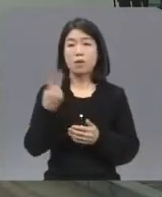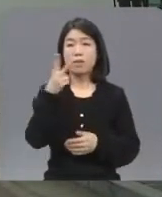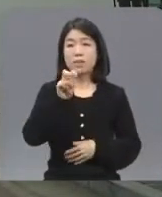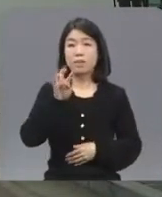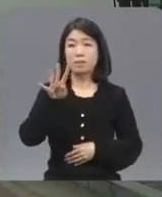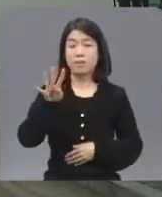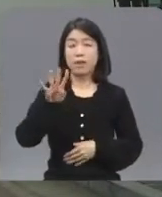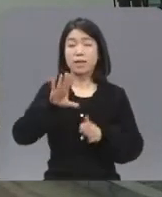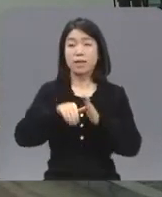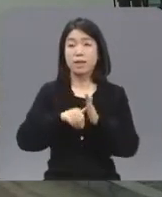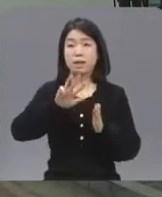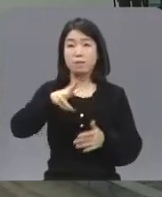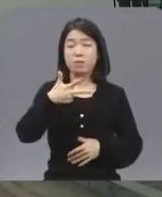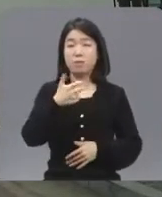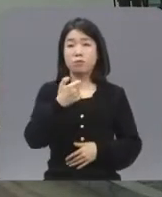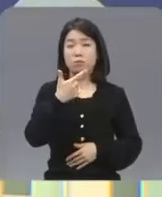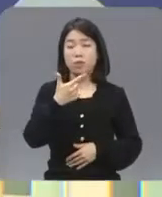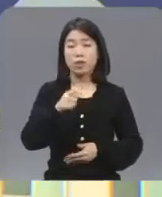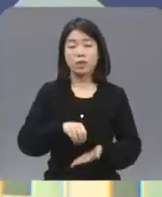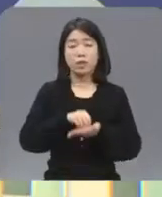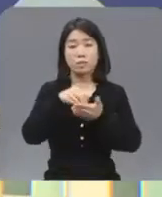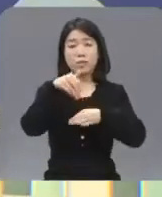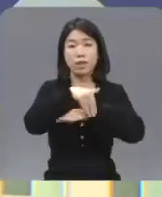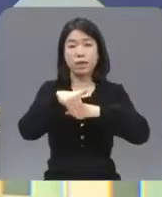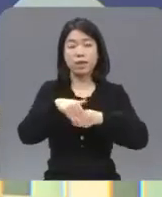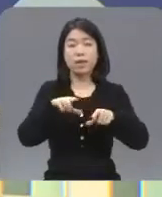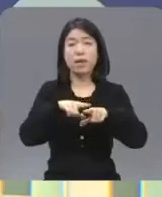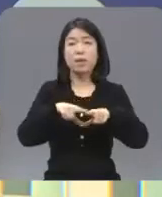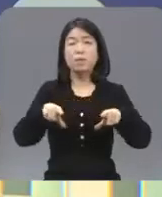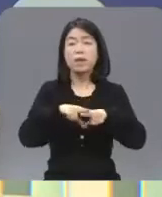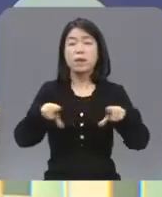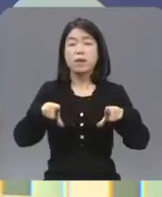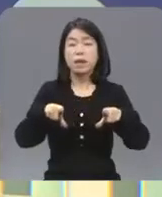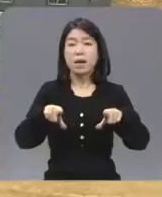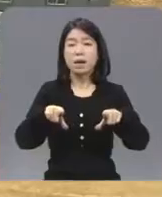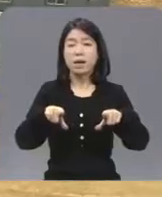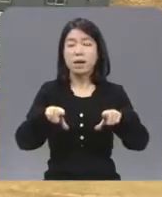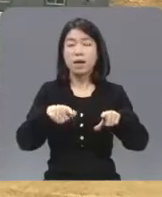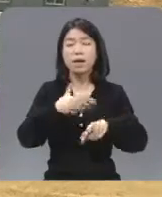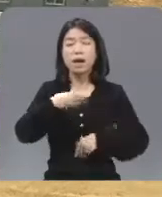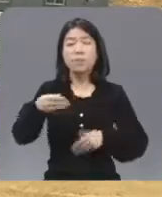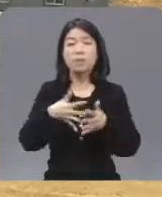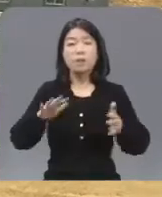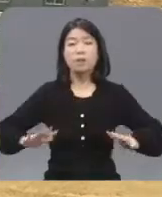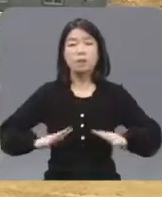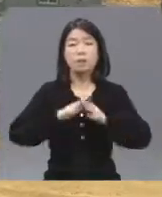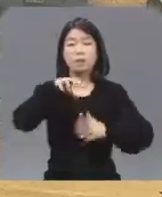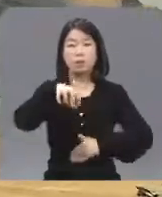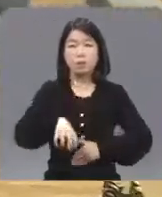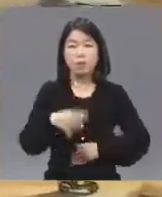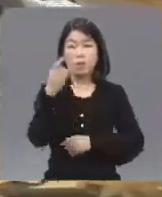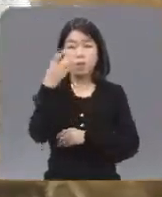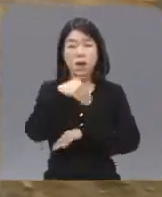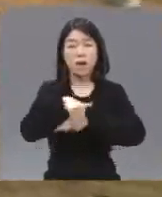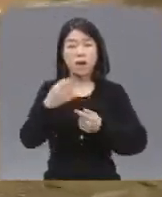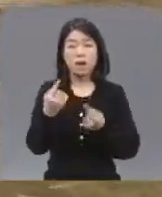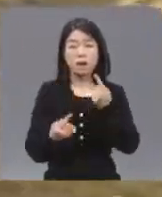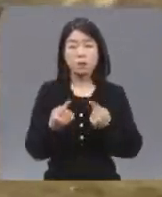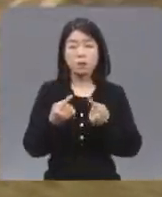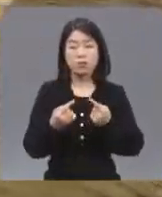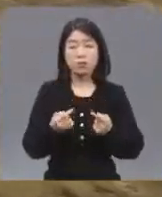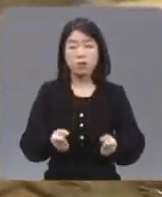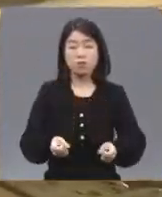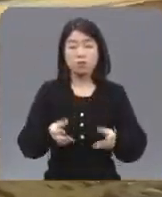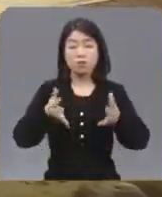2024년 866세대가 입주할 민간 임대 아파트 건설 현장. 이 아파트는 원래 예정보다